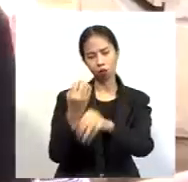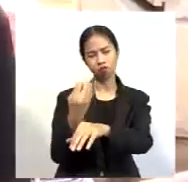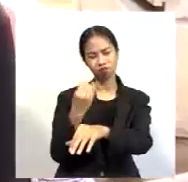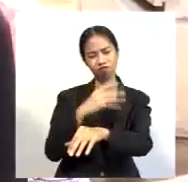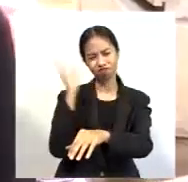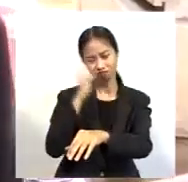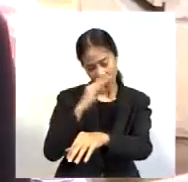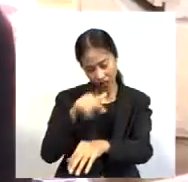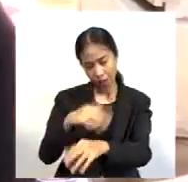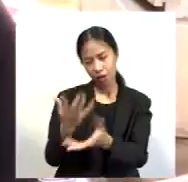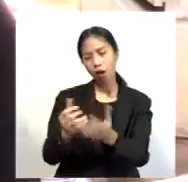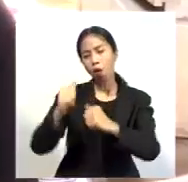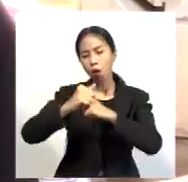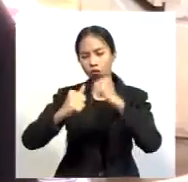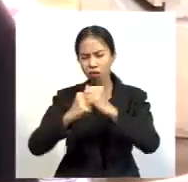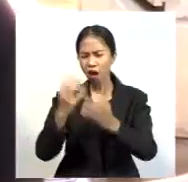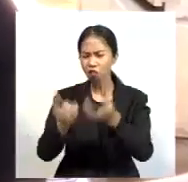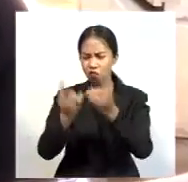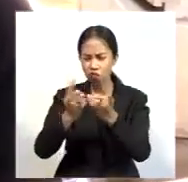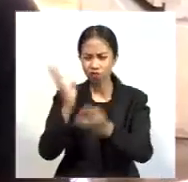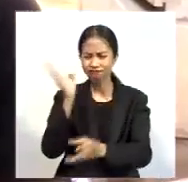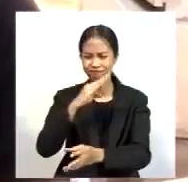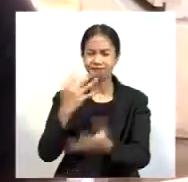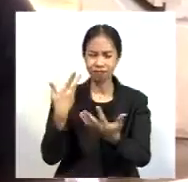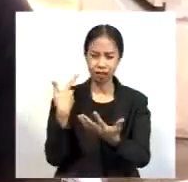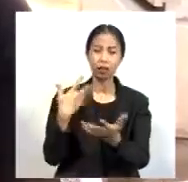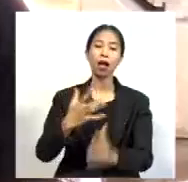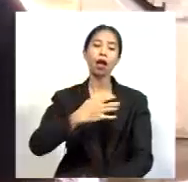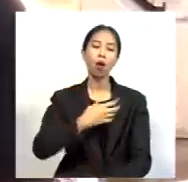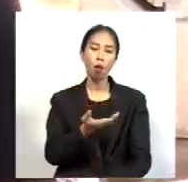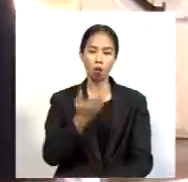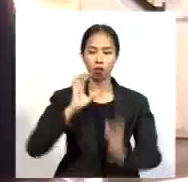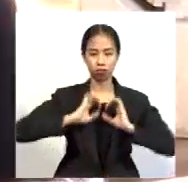คือสะสมกันไปอ่ะก็คืออยากให้รัฐบาลช่วย